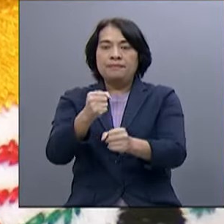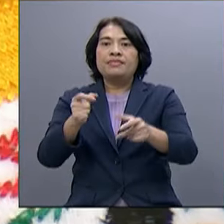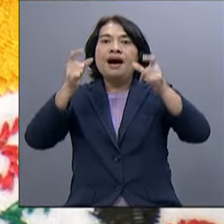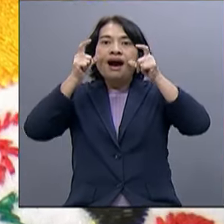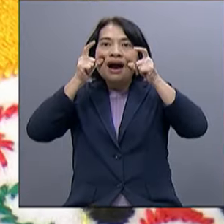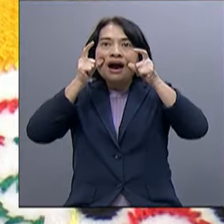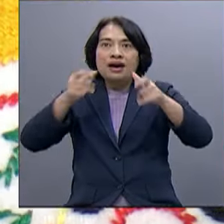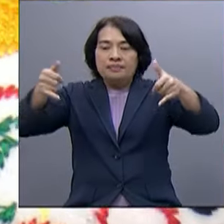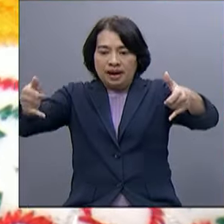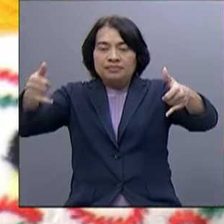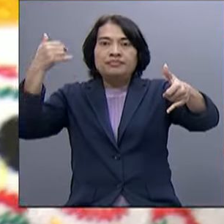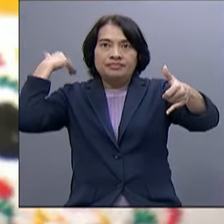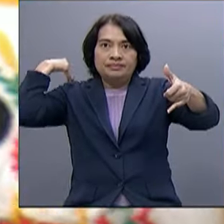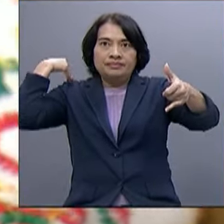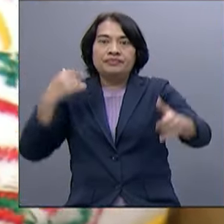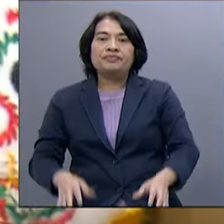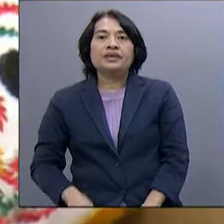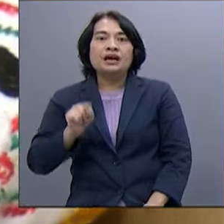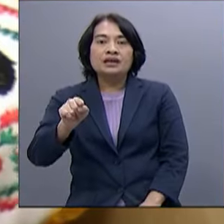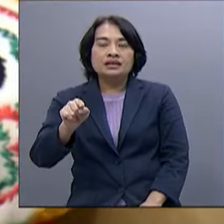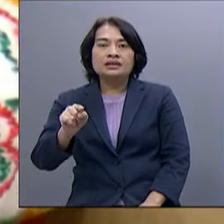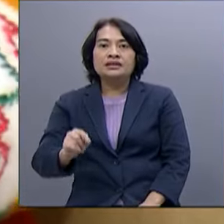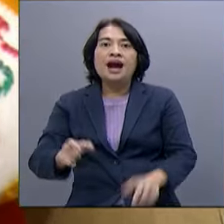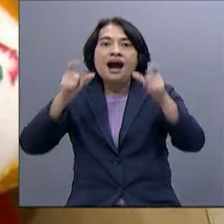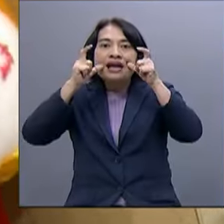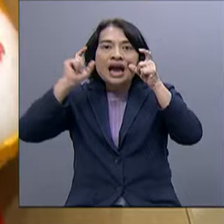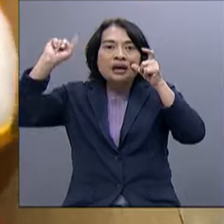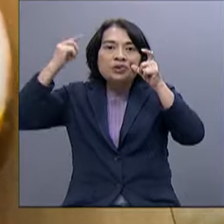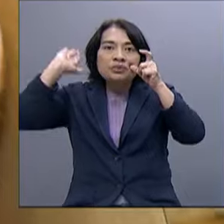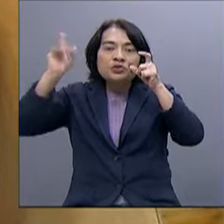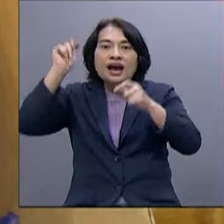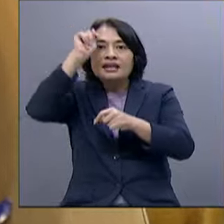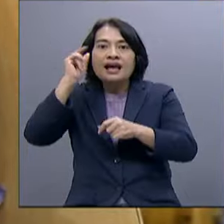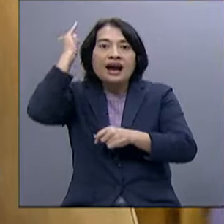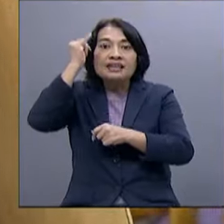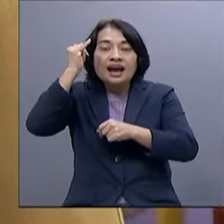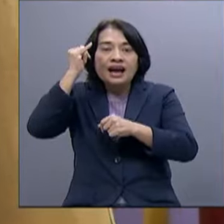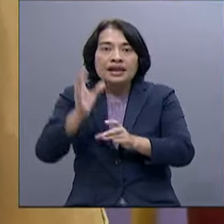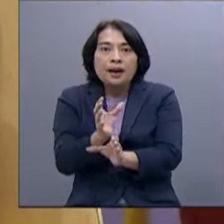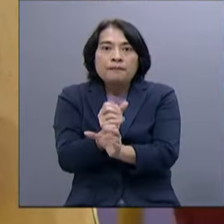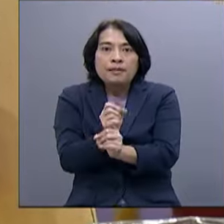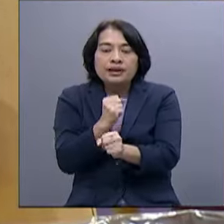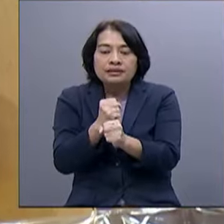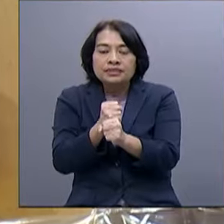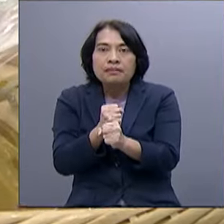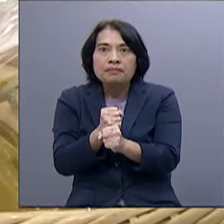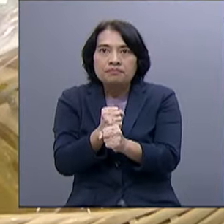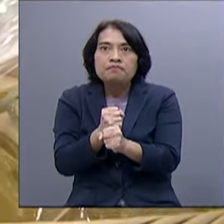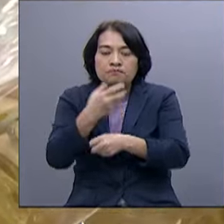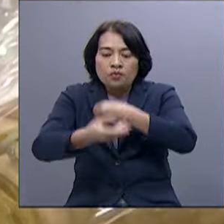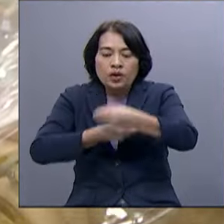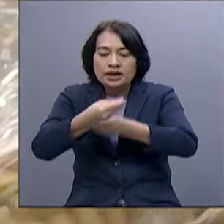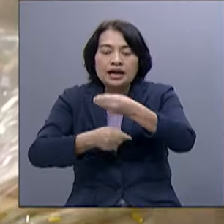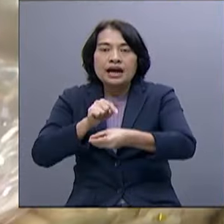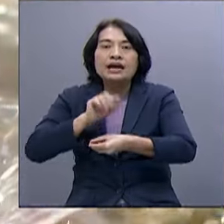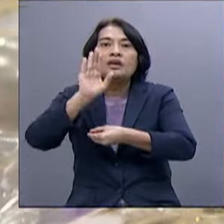ตูเสด็จเขาเรียกว่ายักษ์ตายักษ์ยายอ ัน นี้น้องๆกลุ่มเยาวชนก็ทำขึ้นมาเพื่อไว้จำหน่ายในช่วงงานตัก